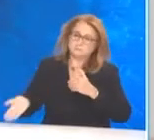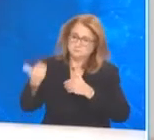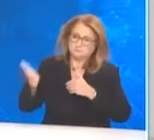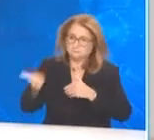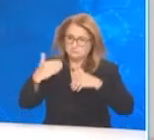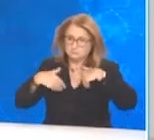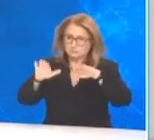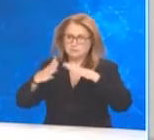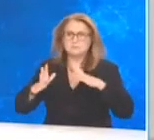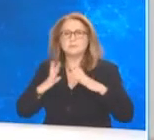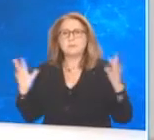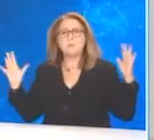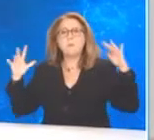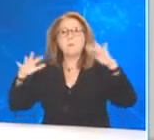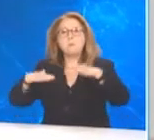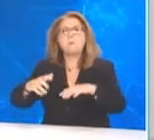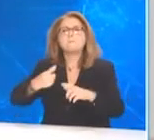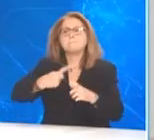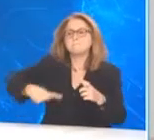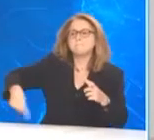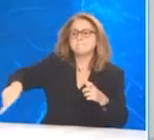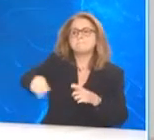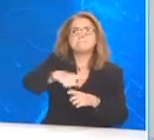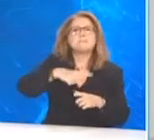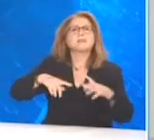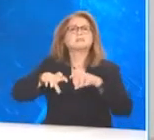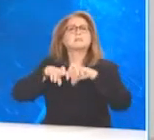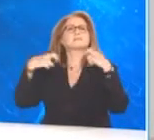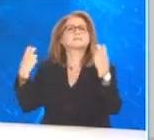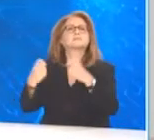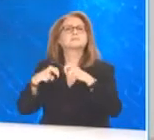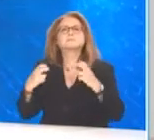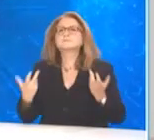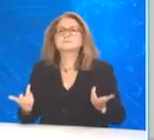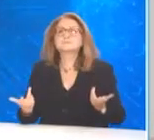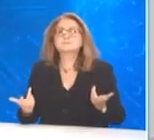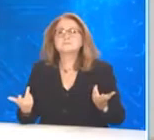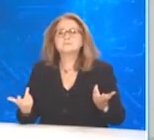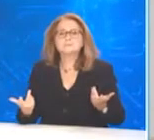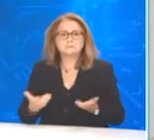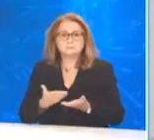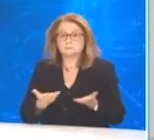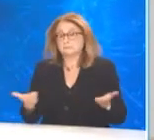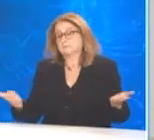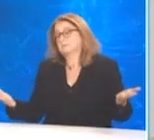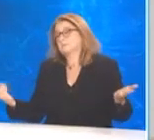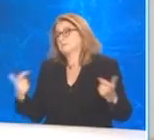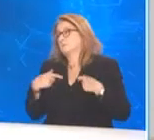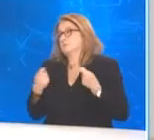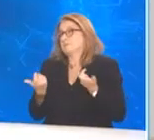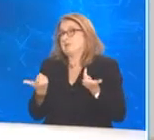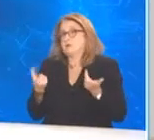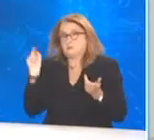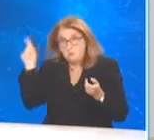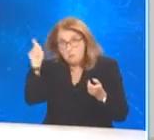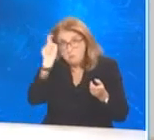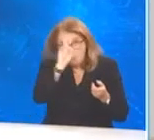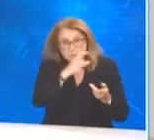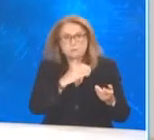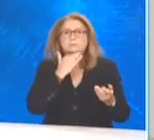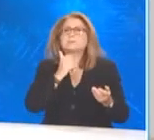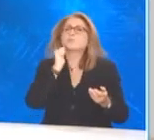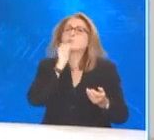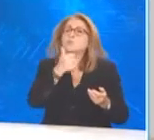στις πλατείες στο Χιπονά, τι πρόκειται να κάνετε? Δεν είναι να κάνουμε κάτι. Ο καθένας θα αναλάβει και την ευθύνη του στο κομμάτι αυτό. Εκ των πραγμάτων,